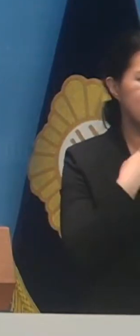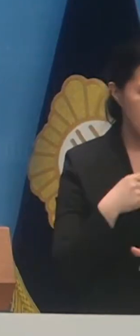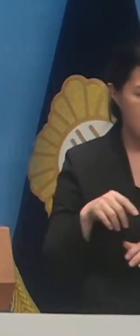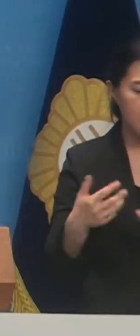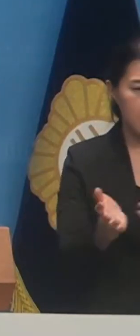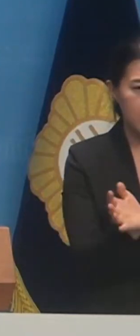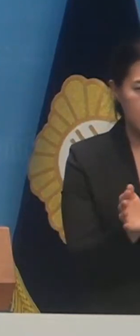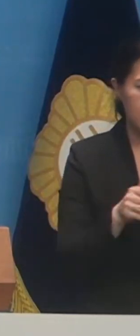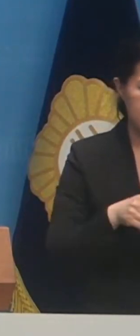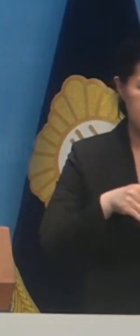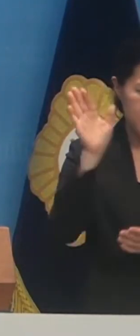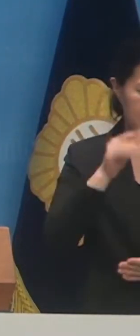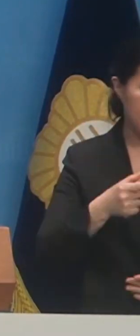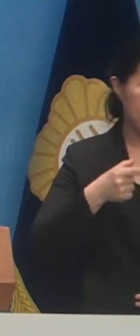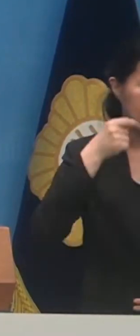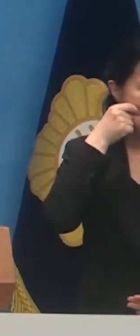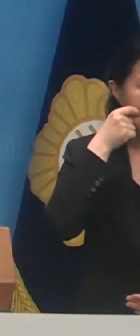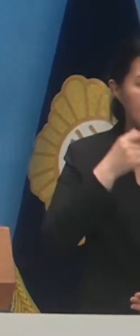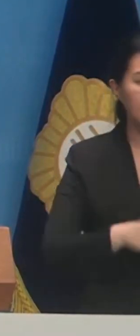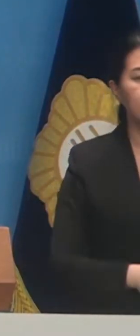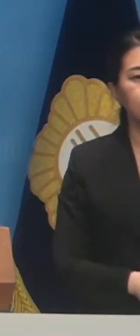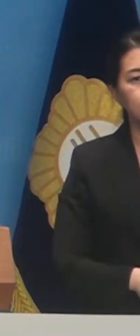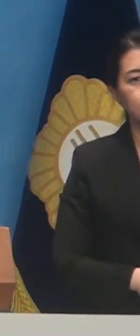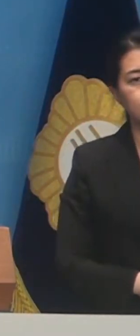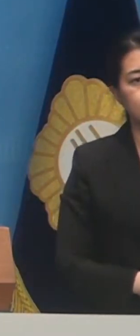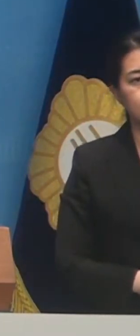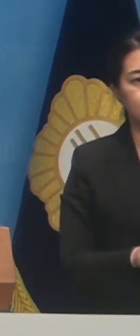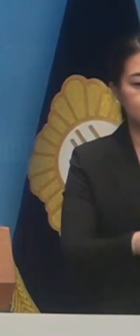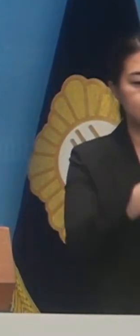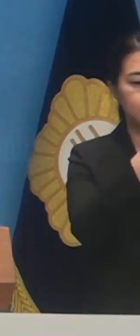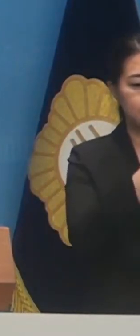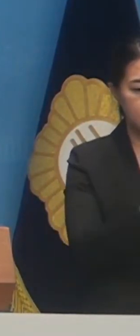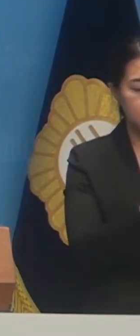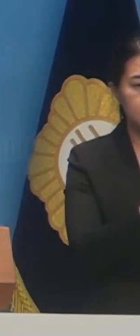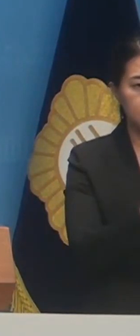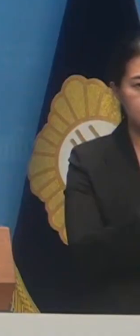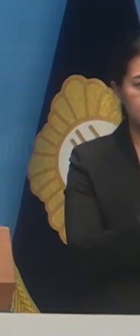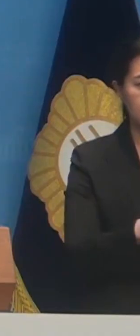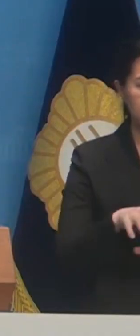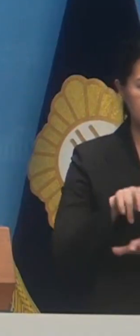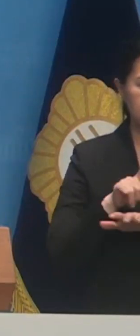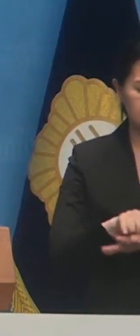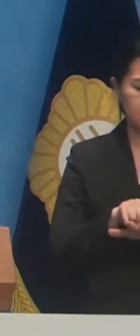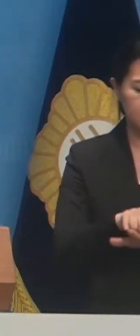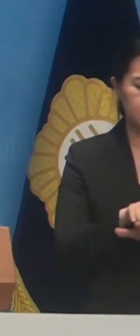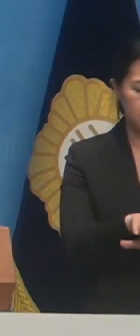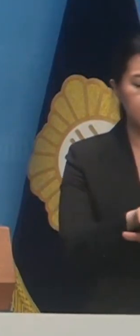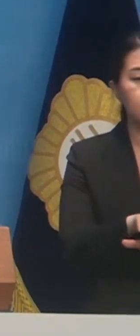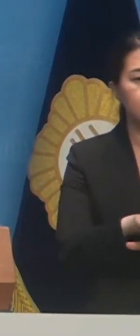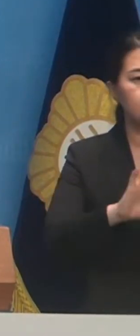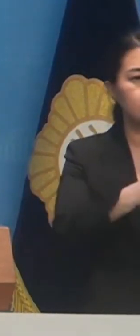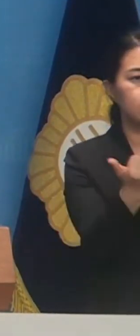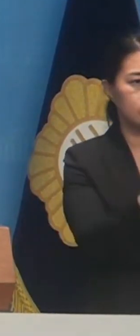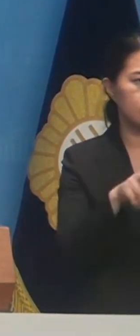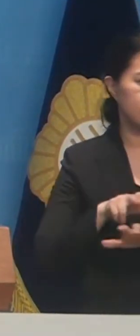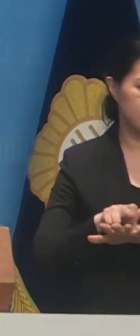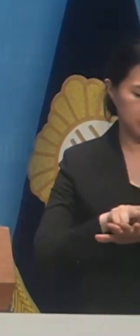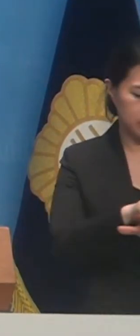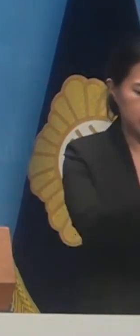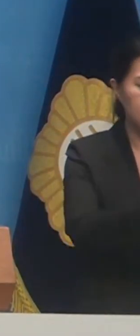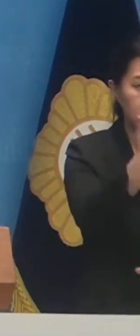제대로 단죄하지 못했습니다. 그 결과 장갑차가 국회 진입을